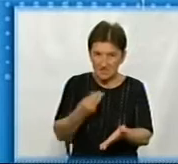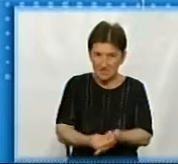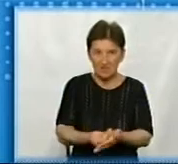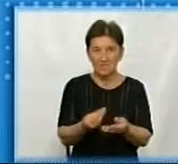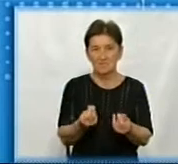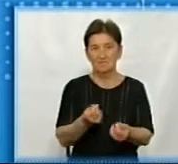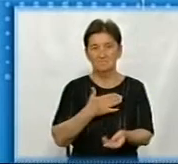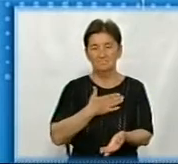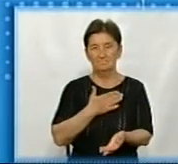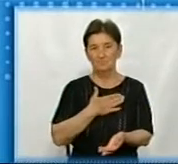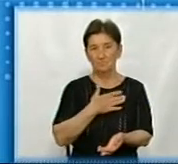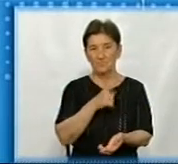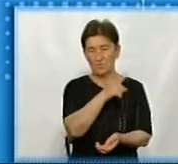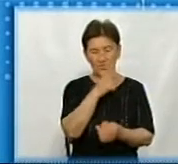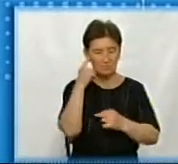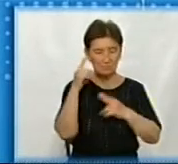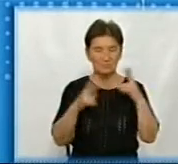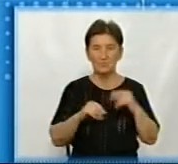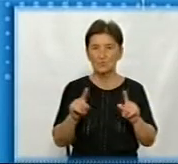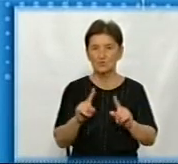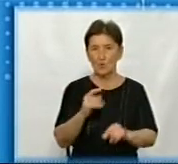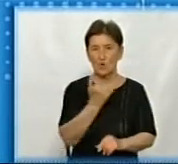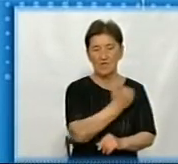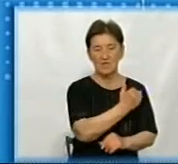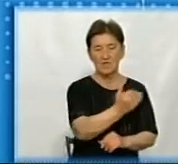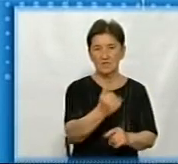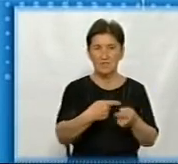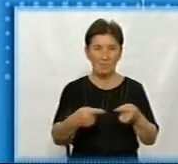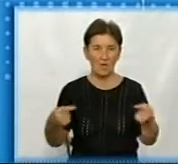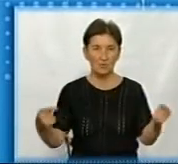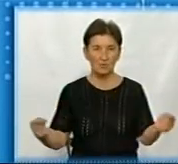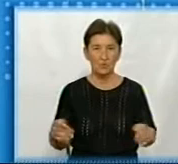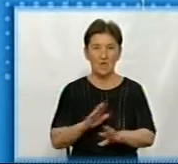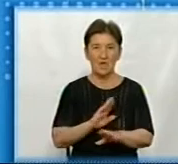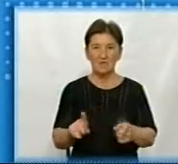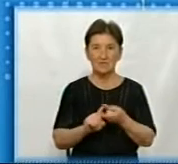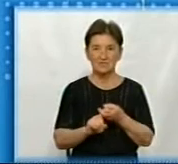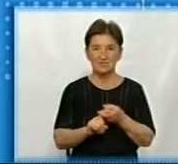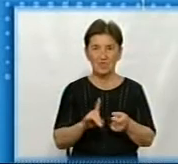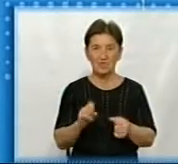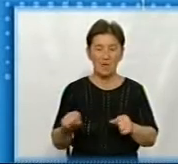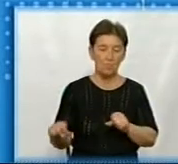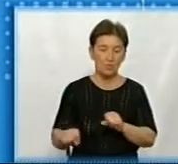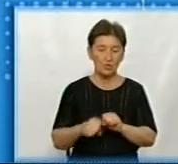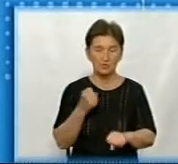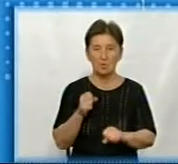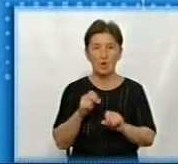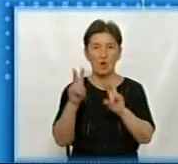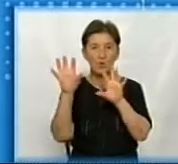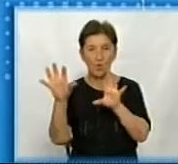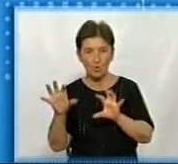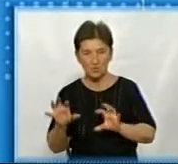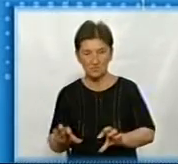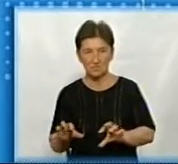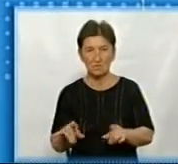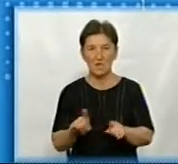І у зв'язку з цим вони вважали, що це дійсно їхнє майно. Незважаючи на порушення як кодексу, так і закону,